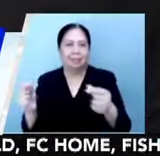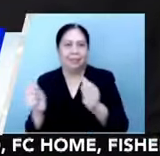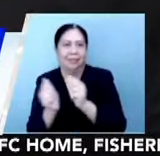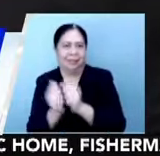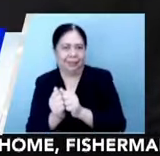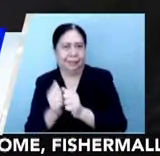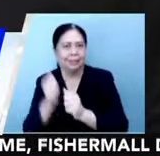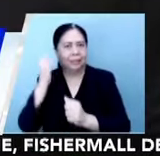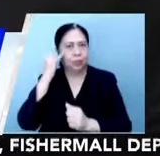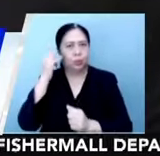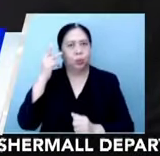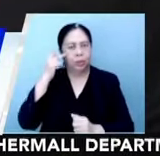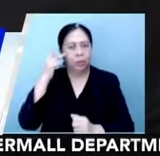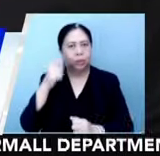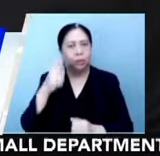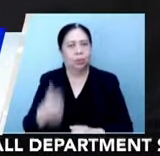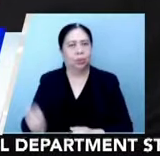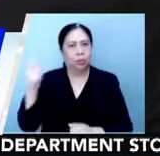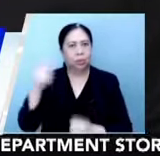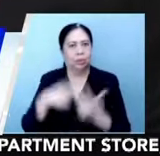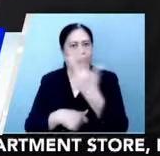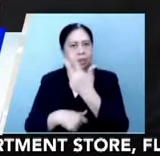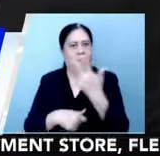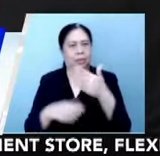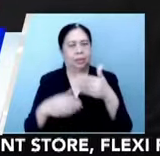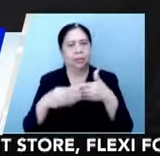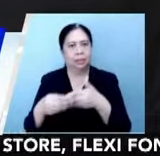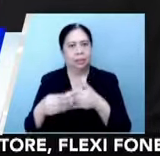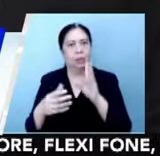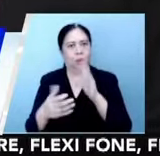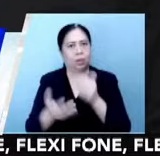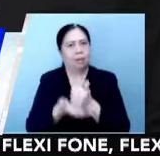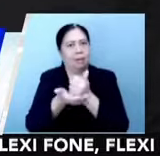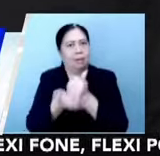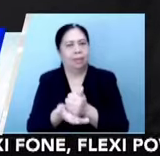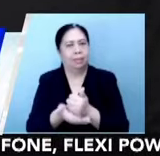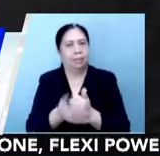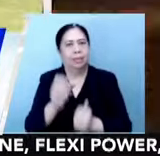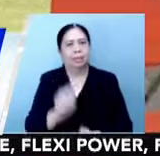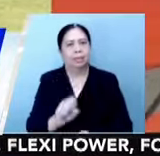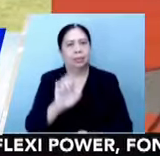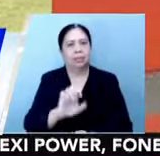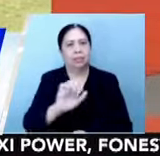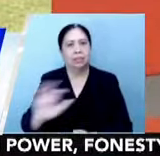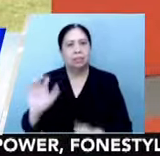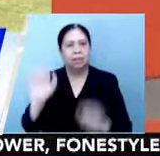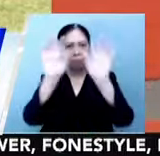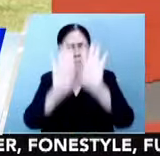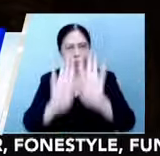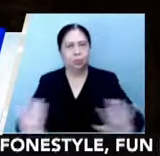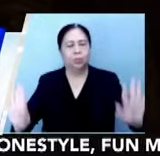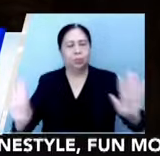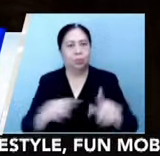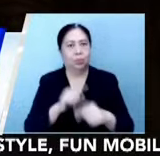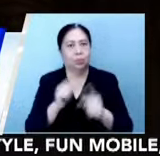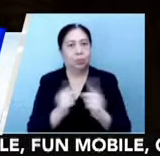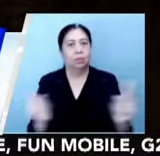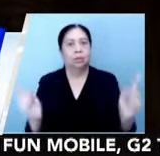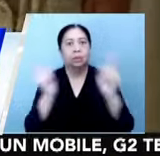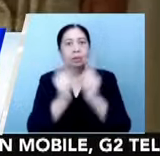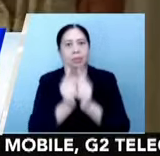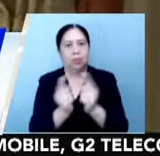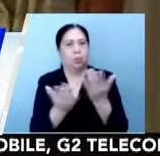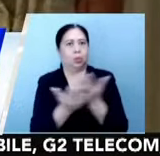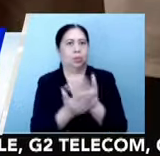Fumio. Ang pulong ng tatlong leader makabubuti raw sa Southeast Asia ayon sa Pangulo nang makipagkita sa kanya ang bagong